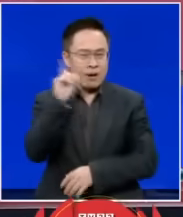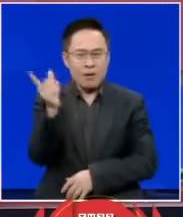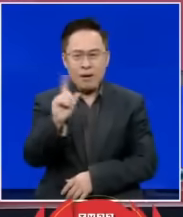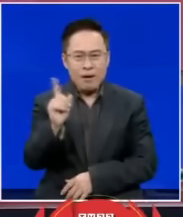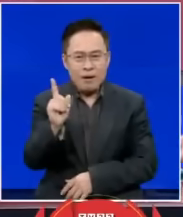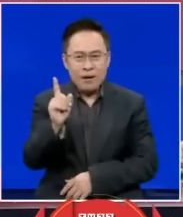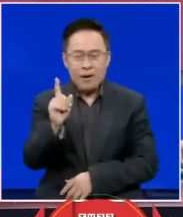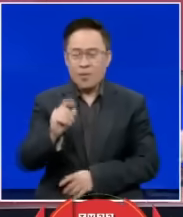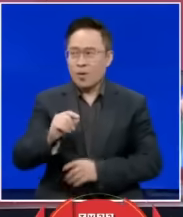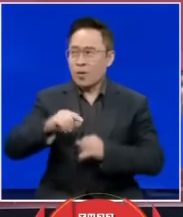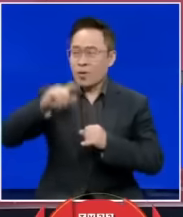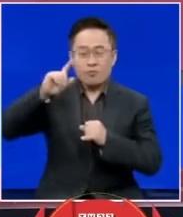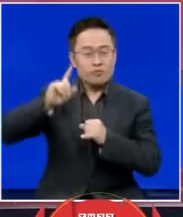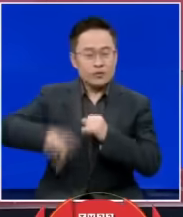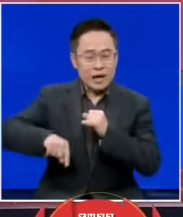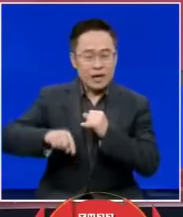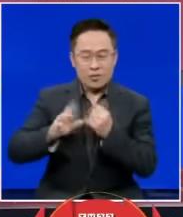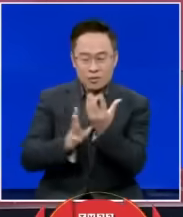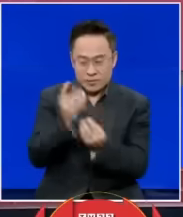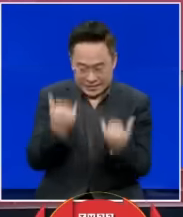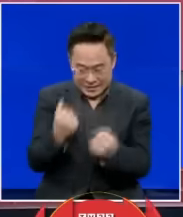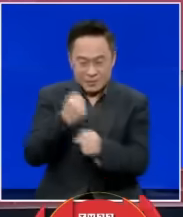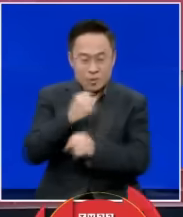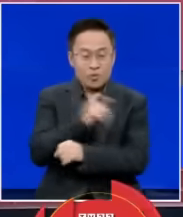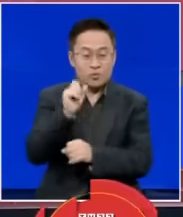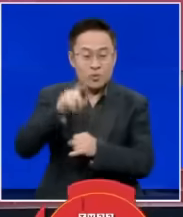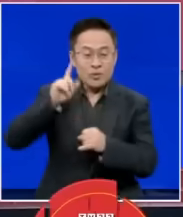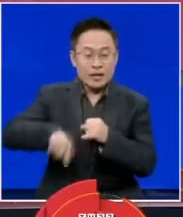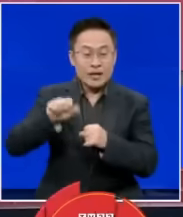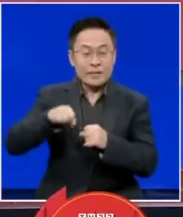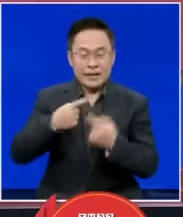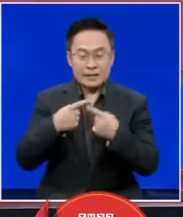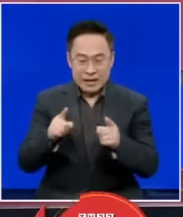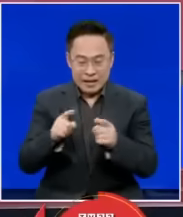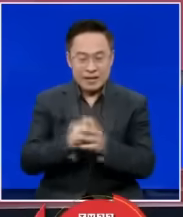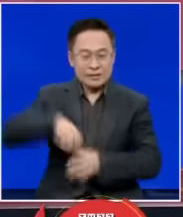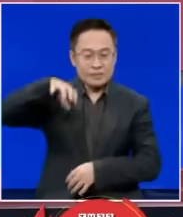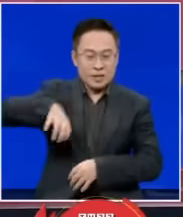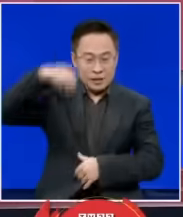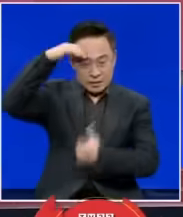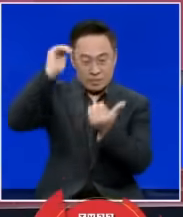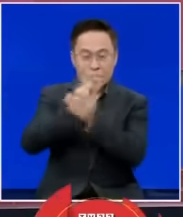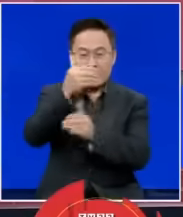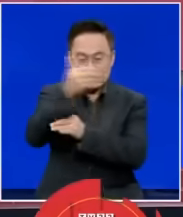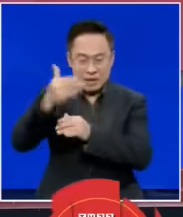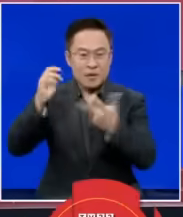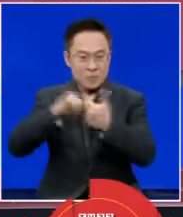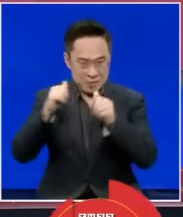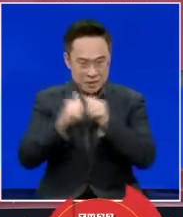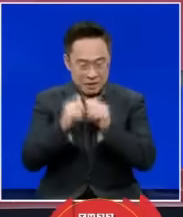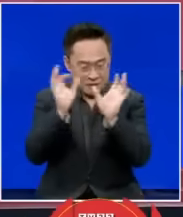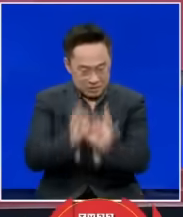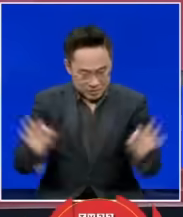ะศุกร์ส่งท้ายปลายสัปดาห์แบบนี้คือในสตช.เมื่อวานก็เป็นข่าวใหญ่นะฮะเรื่องครม.